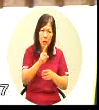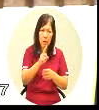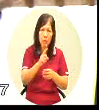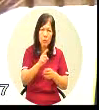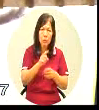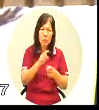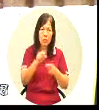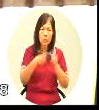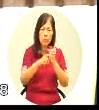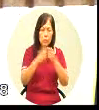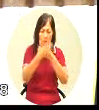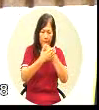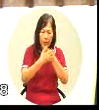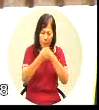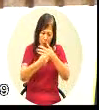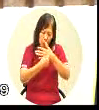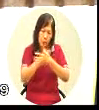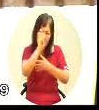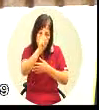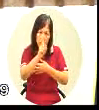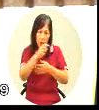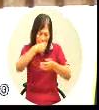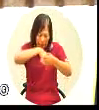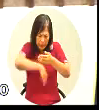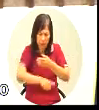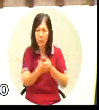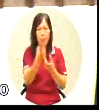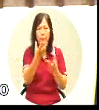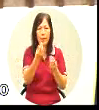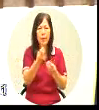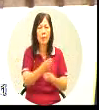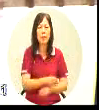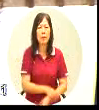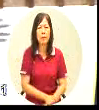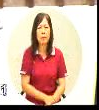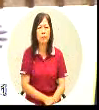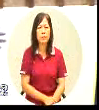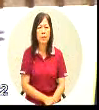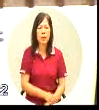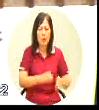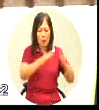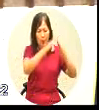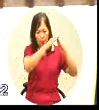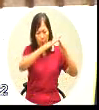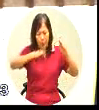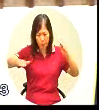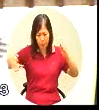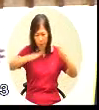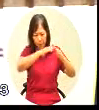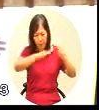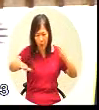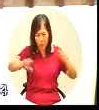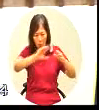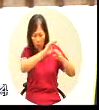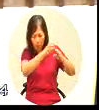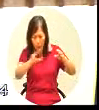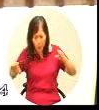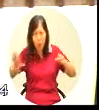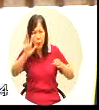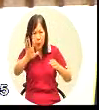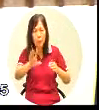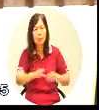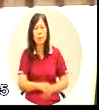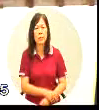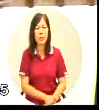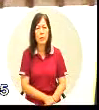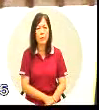方面只会保护到它表面，它的坡脚的地方，因为它是滑动嘛，有没有可能就